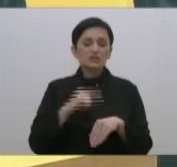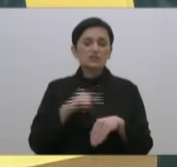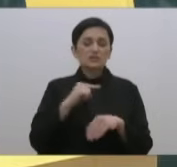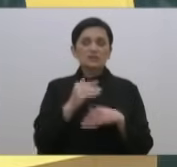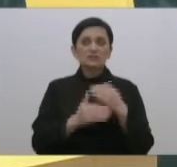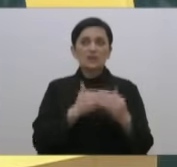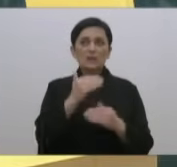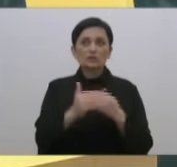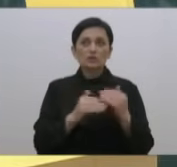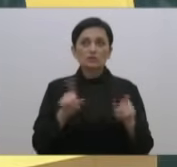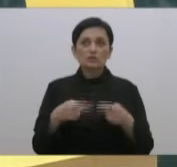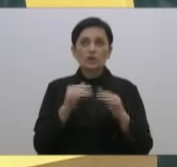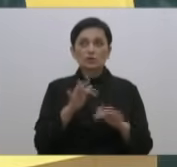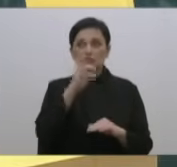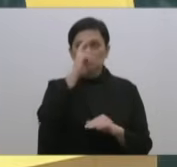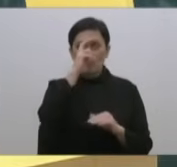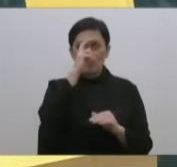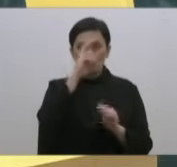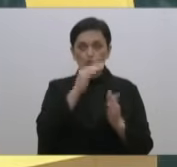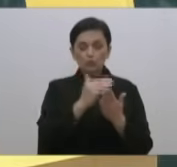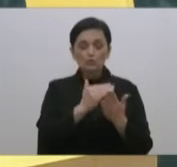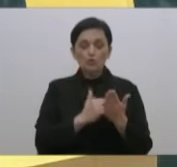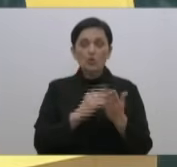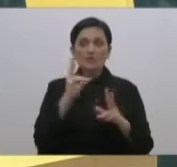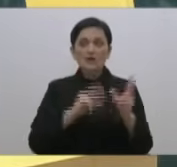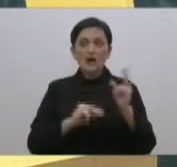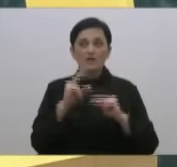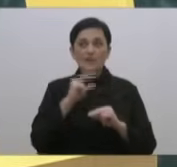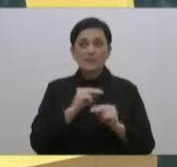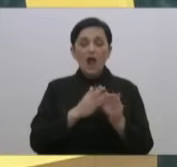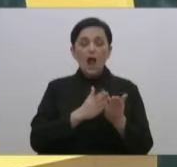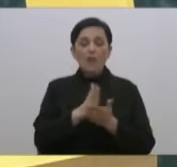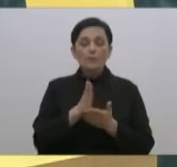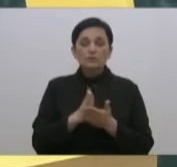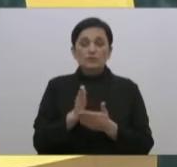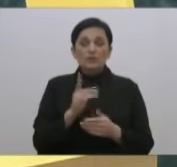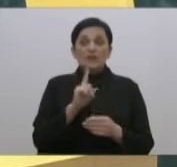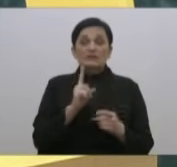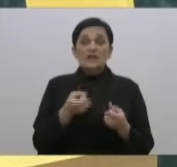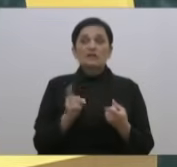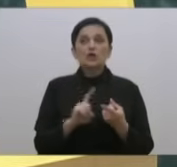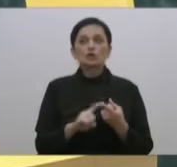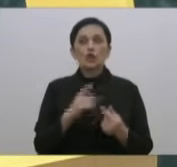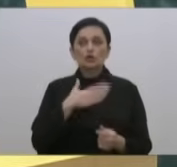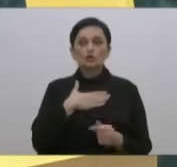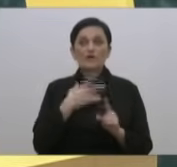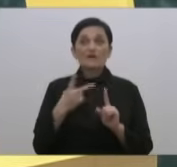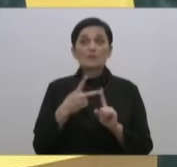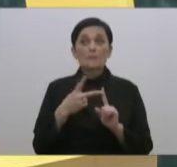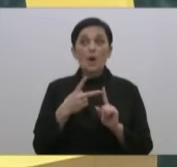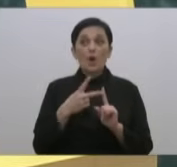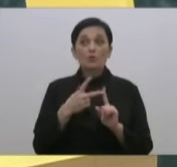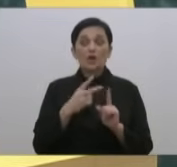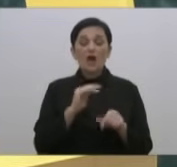და წარმატებით განახორციელონ სამთავრობო პროგრამით გათვალისწინებული ამოცანები. რაც შეეხება ჩვენს მეორე